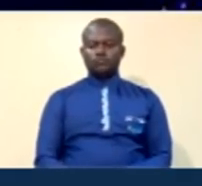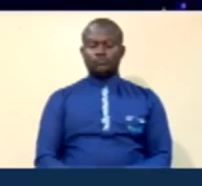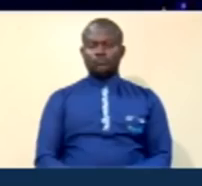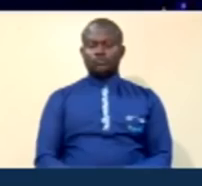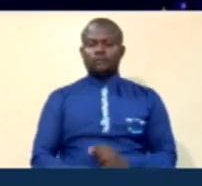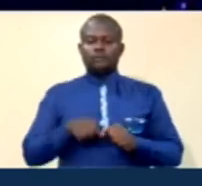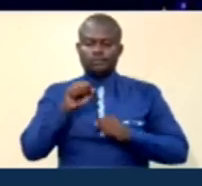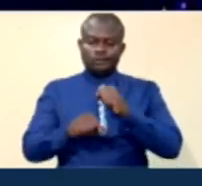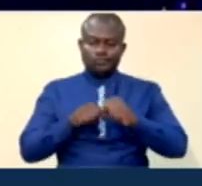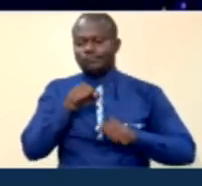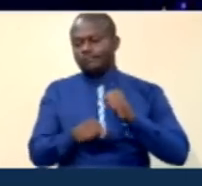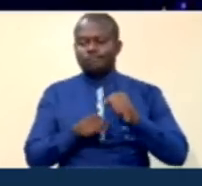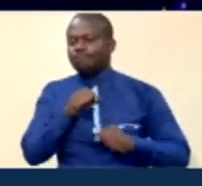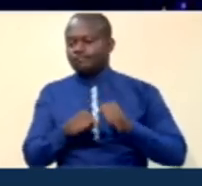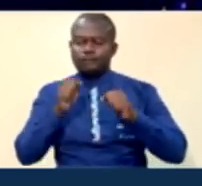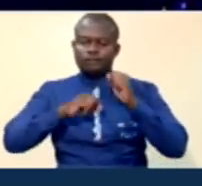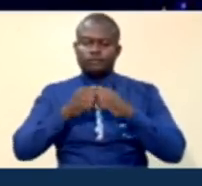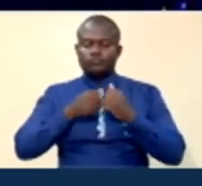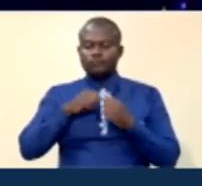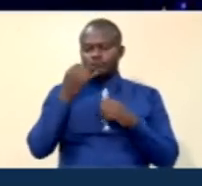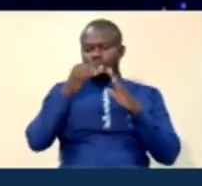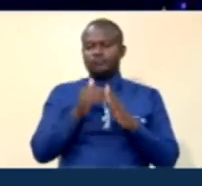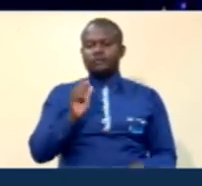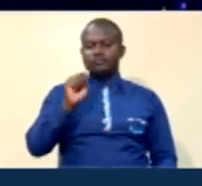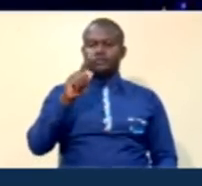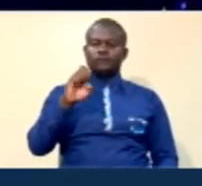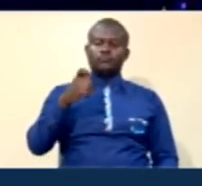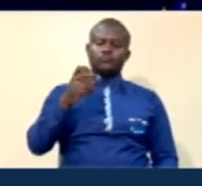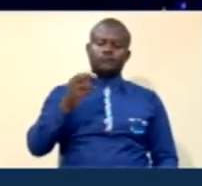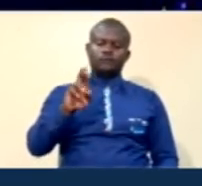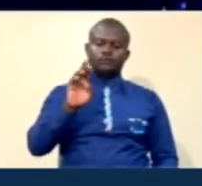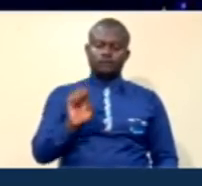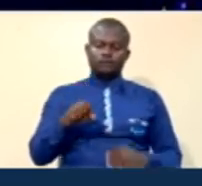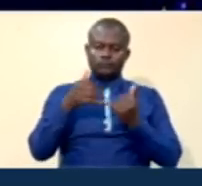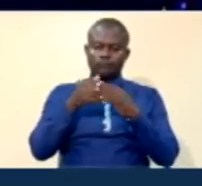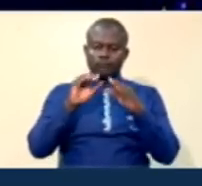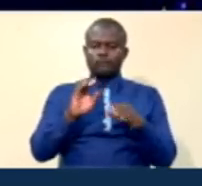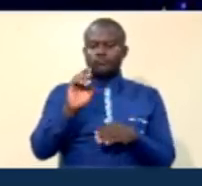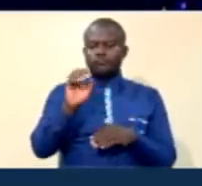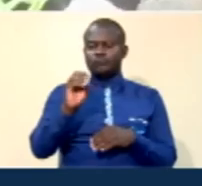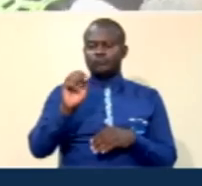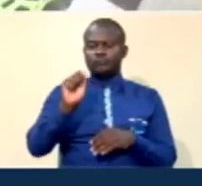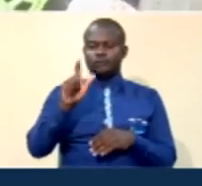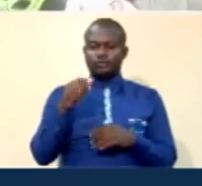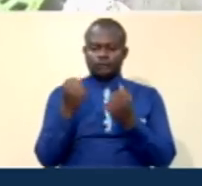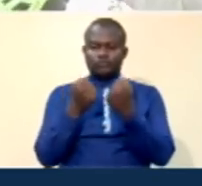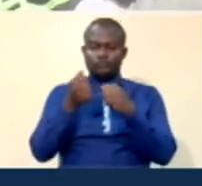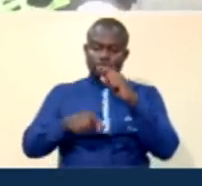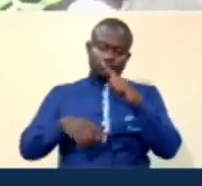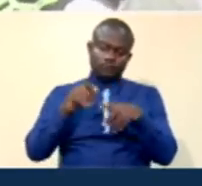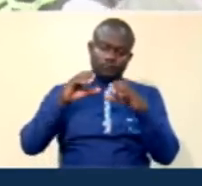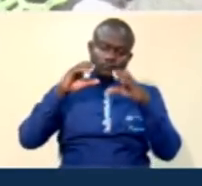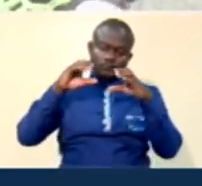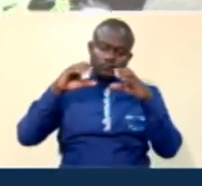Twabivuze Tour du Rwanda nta kuntu tutayivugaho. Mu Faransa Alexandre ukinira ikipe ya Total Energy niwe wegukanye